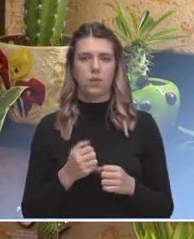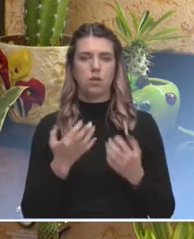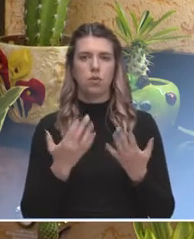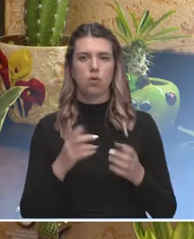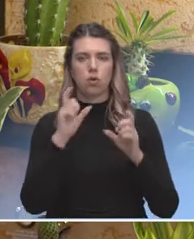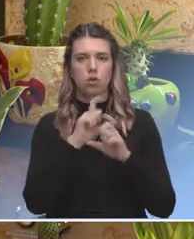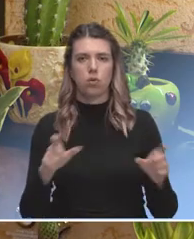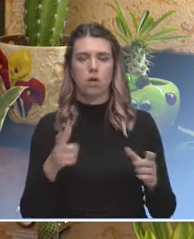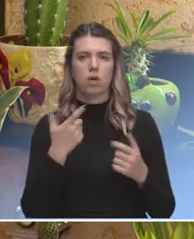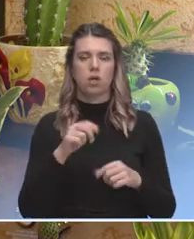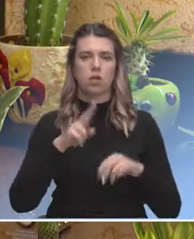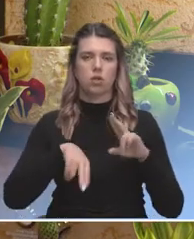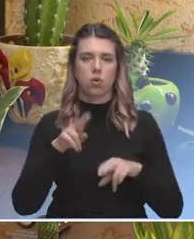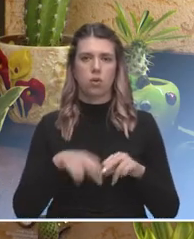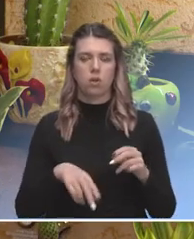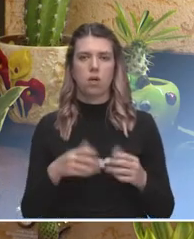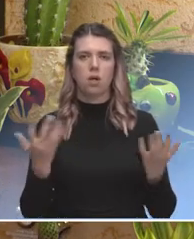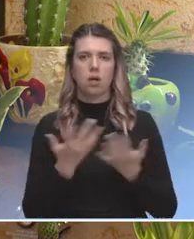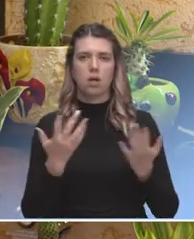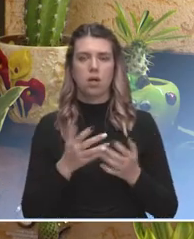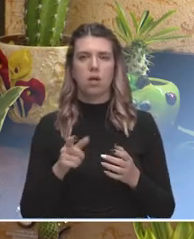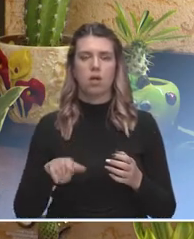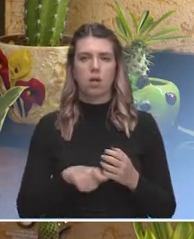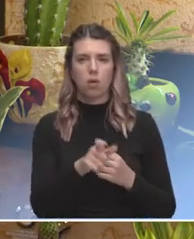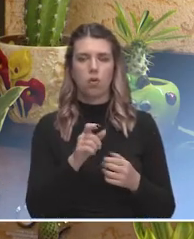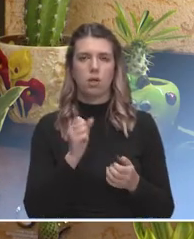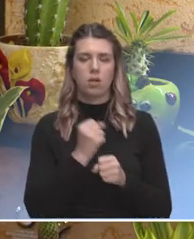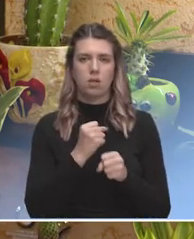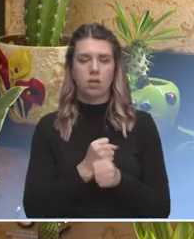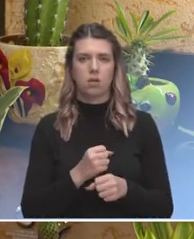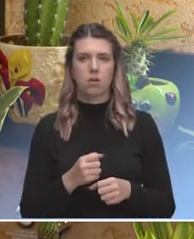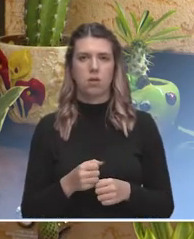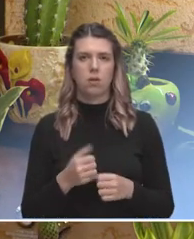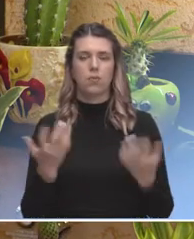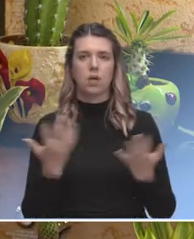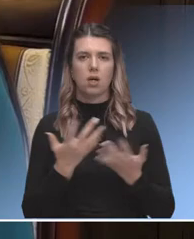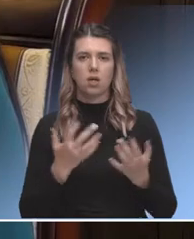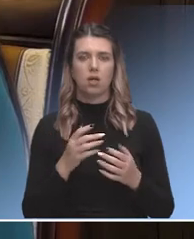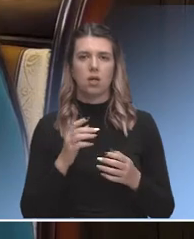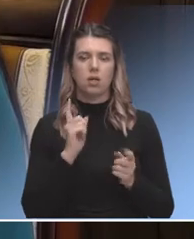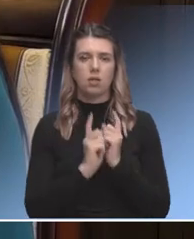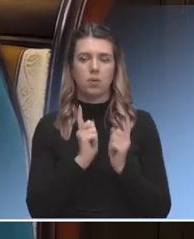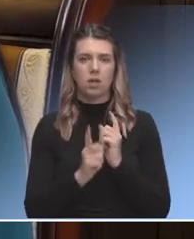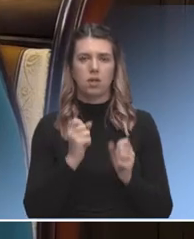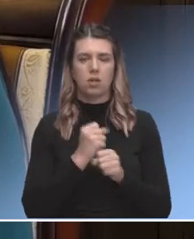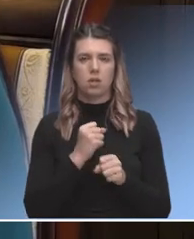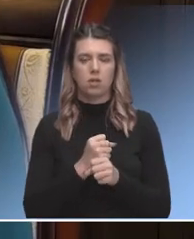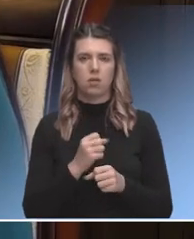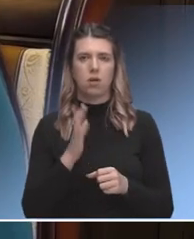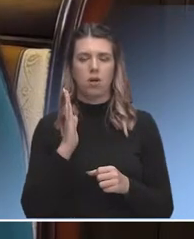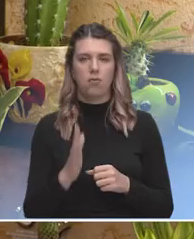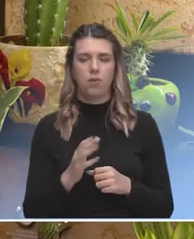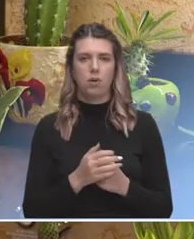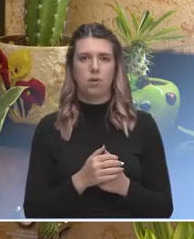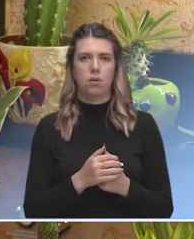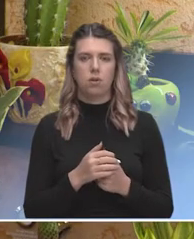сколько школ и где строить, какие дороги прокладывать, Какие вносить изменения